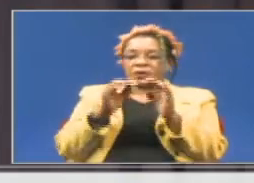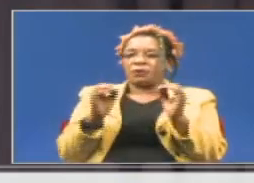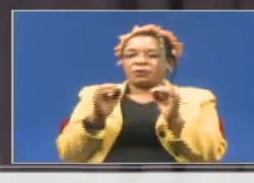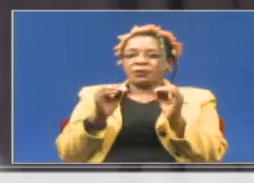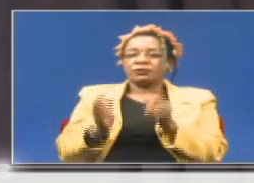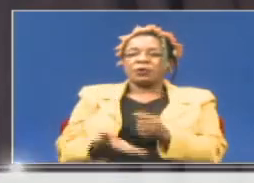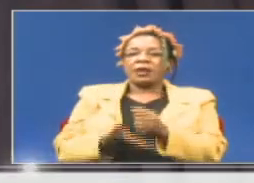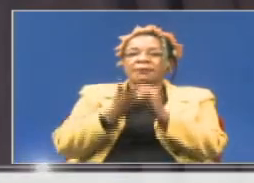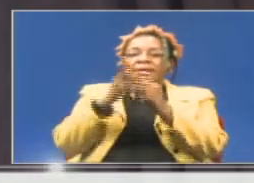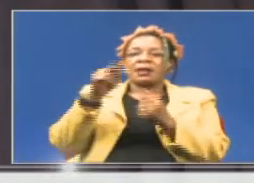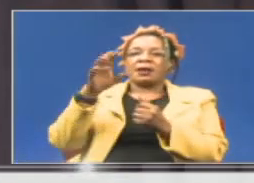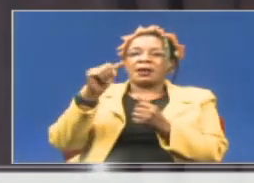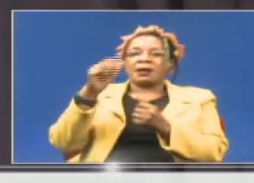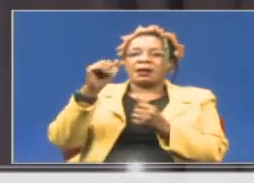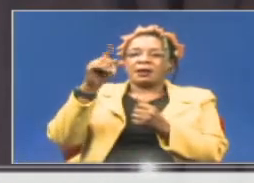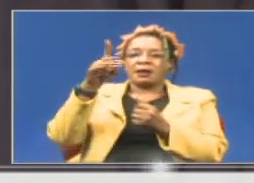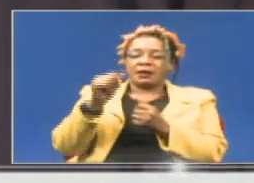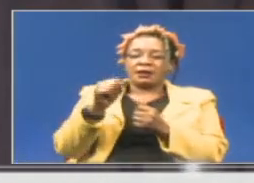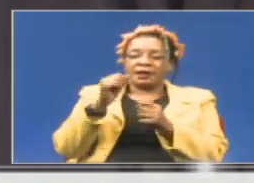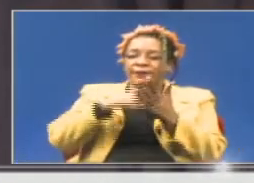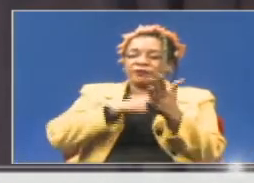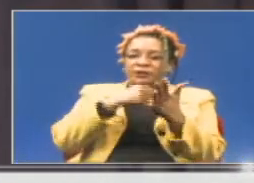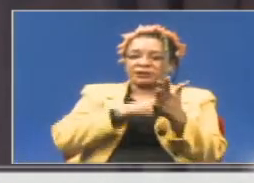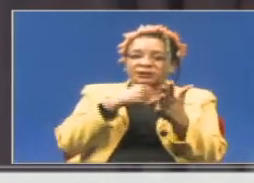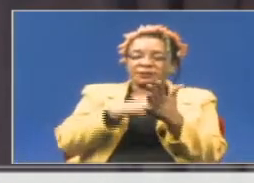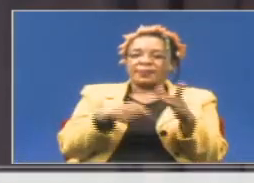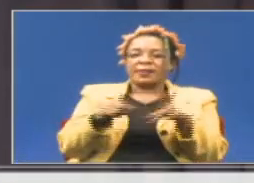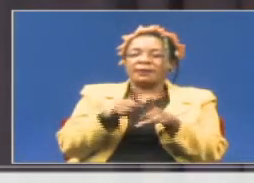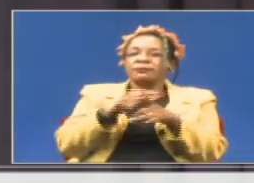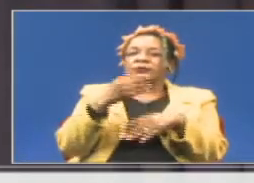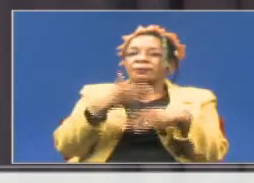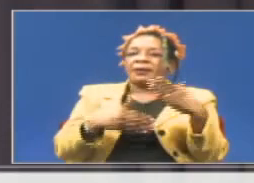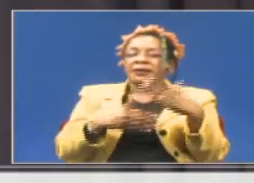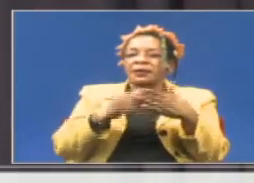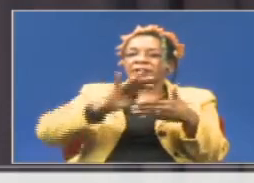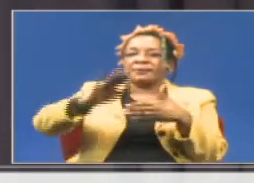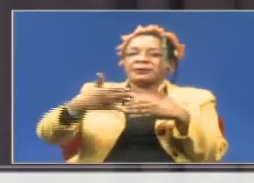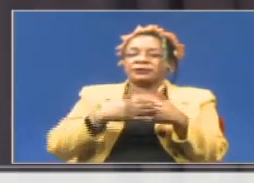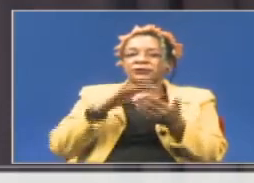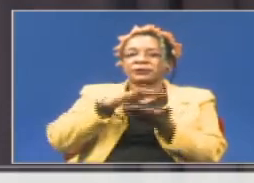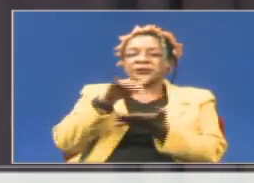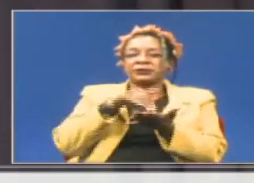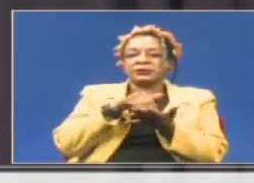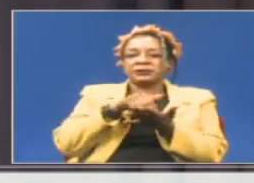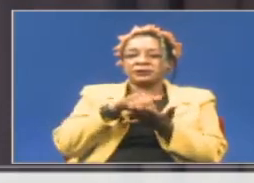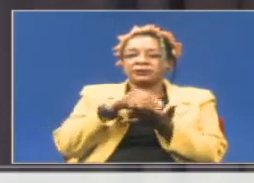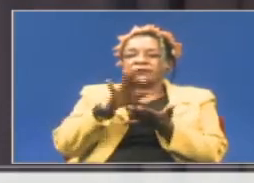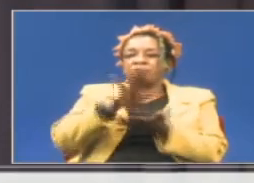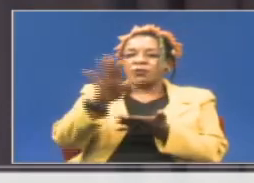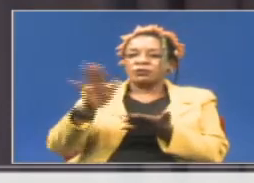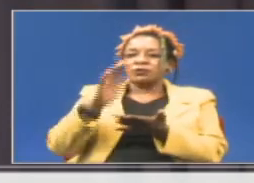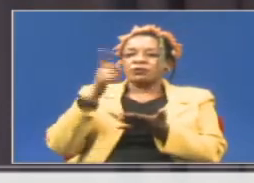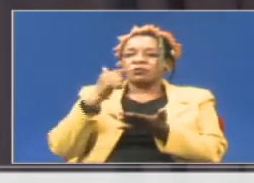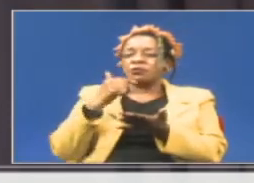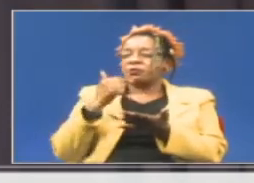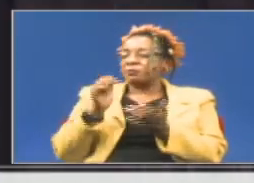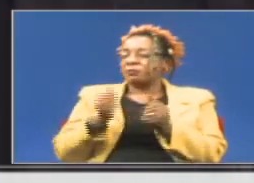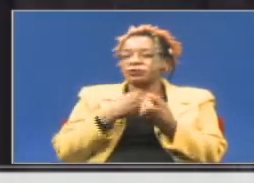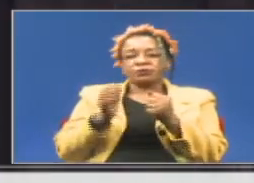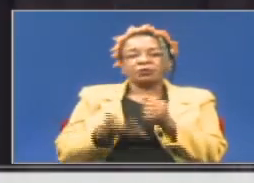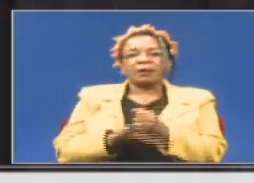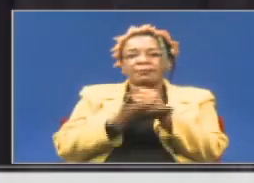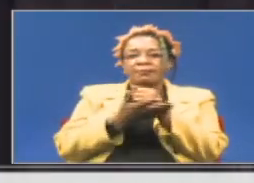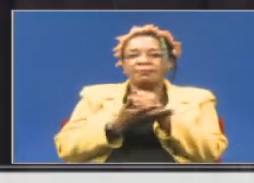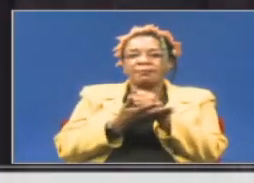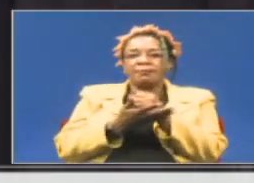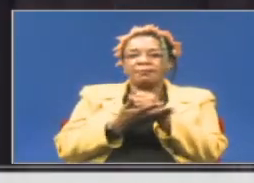tusaidie na kada na tufanye advocacy na tujenge rehabilitation centers for those who are beyond help. Na